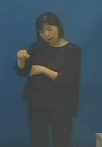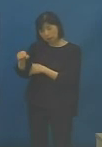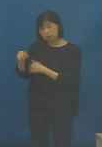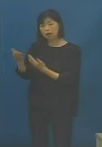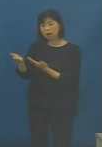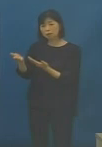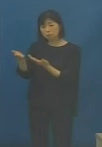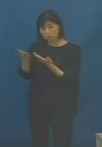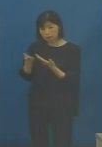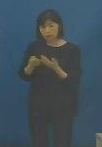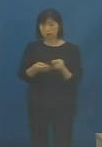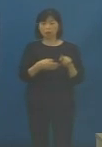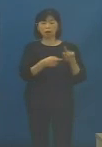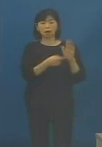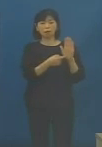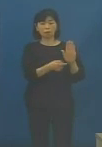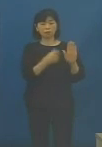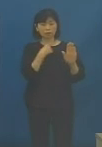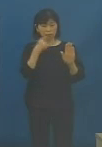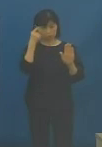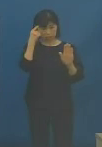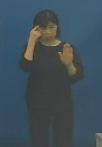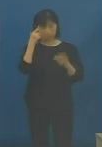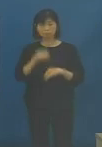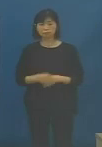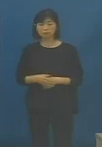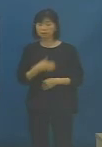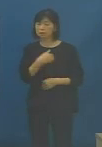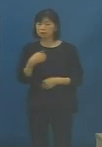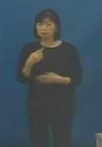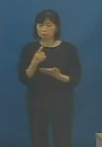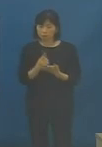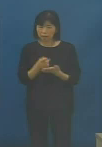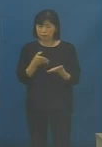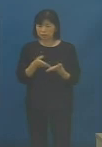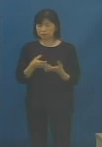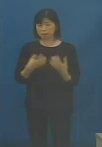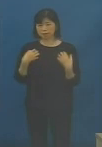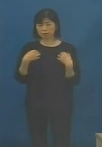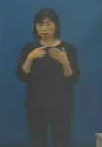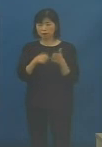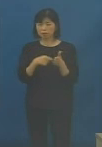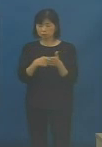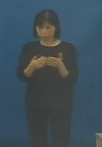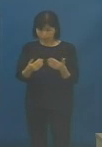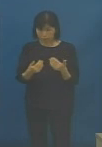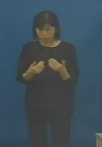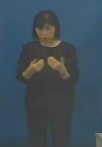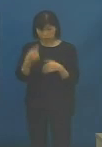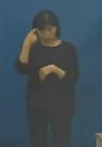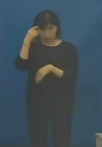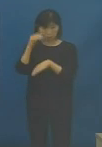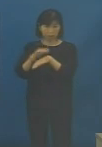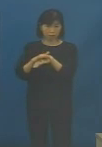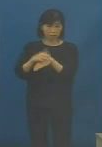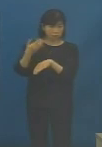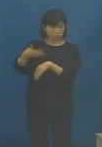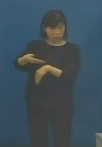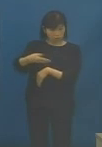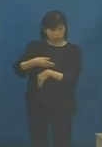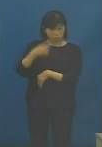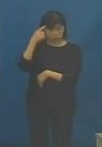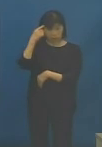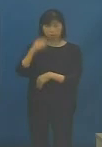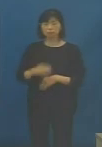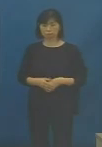いと思いますが、できる限りやはり説明責任を果たすべきだというご指示だと思いますので、それについては、